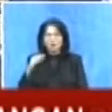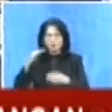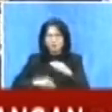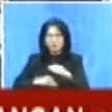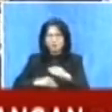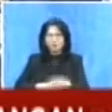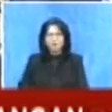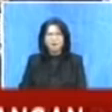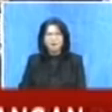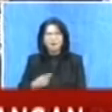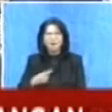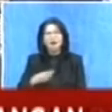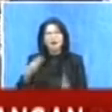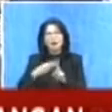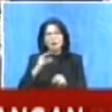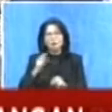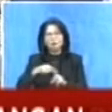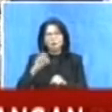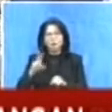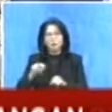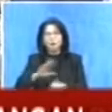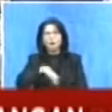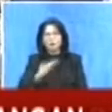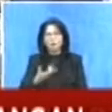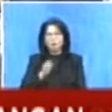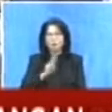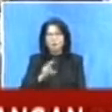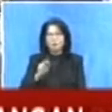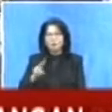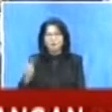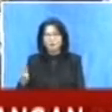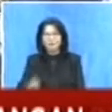produk domestik bruto pada tahun 2023.